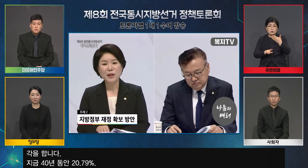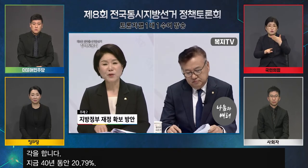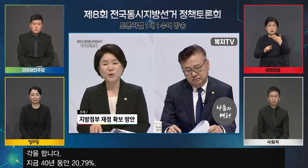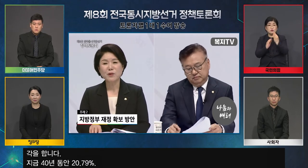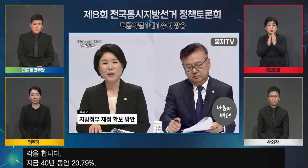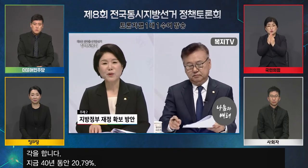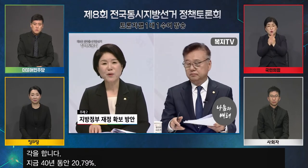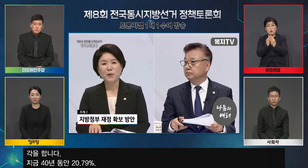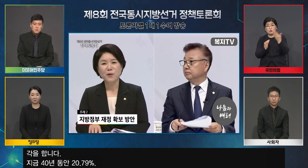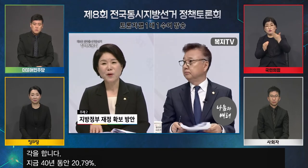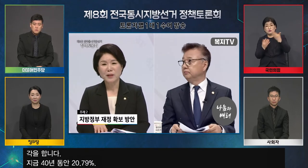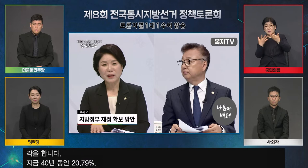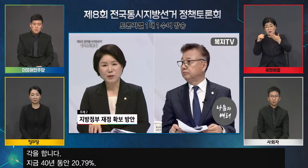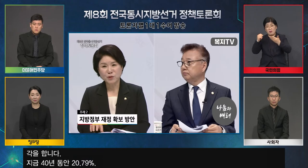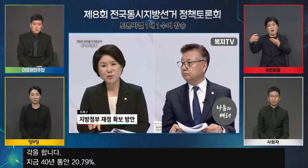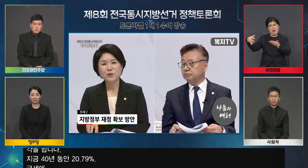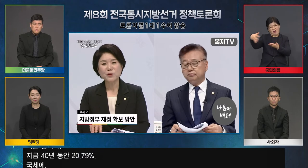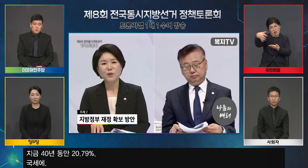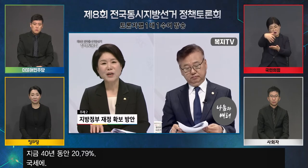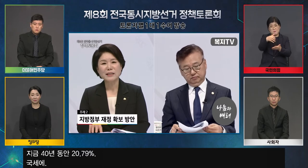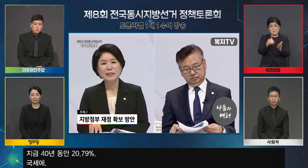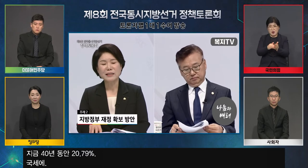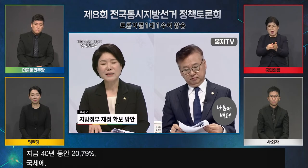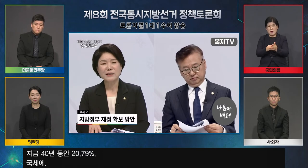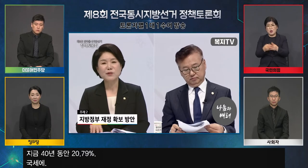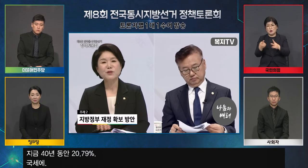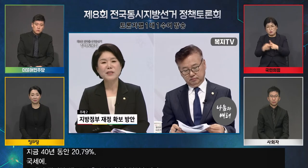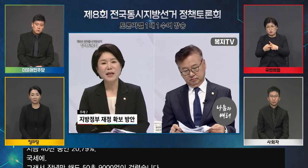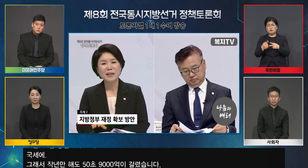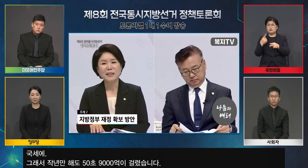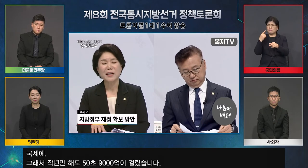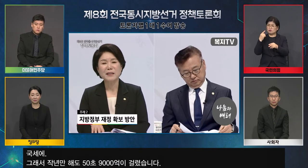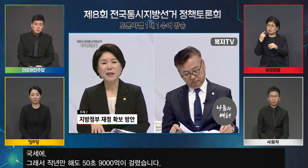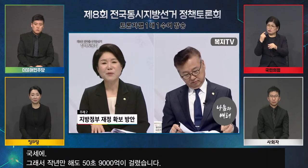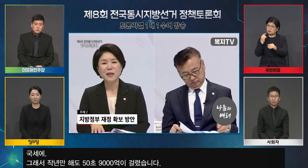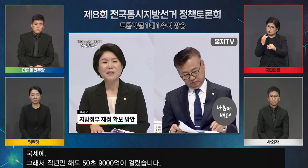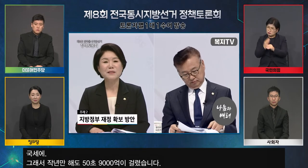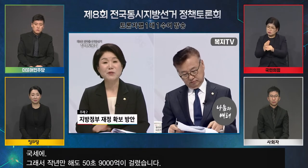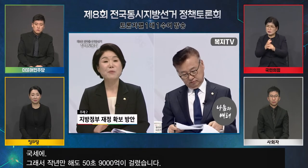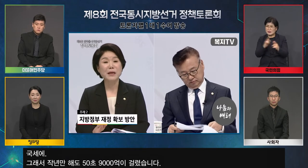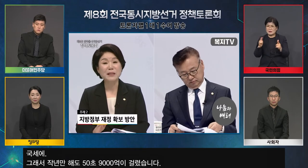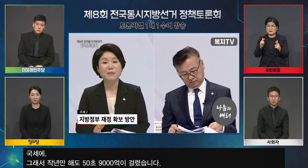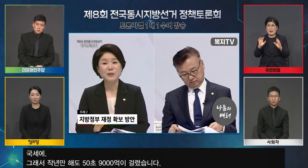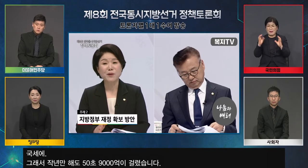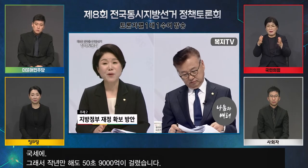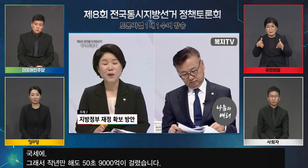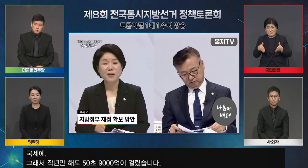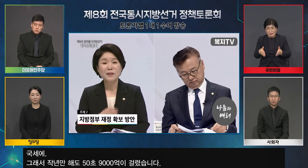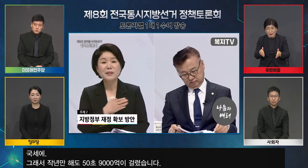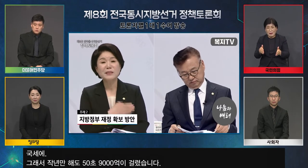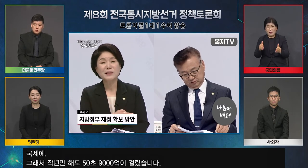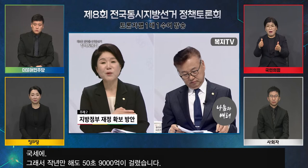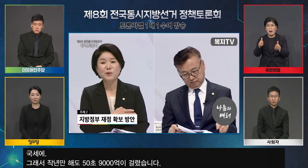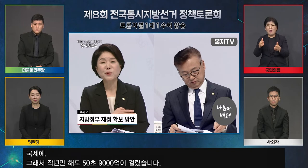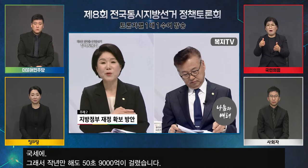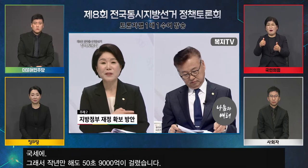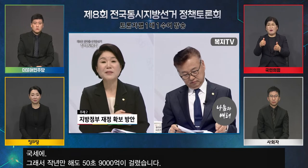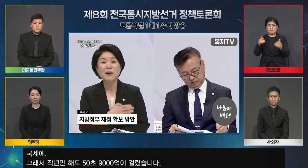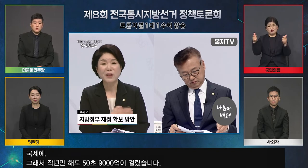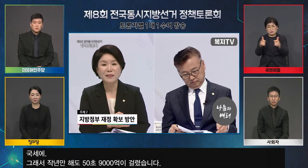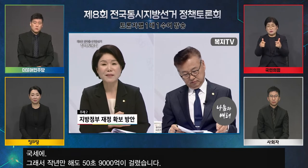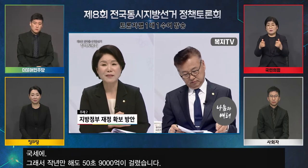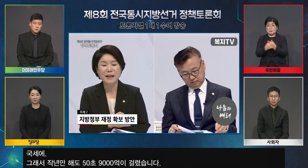초등학교, 중학교, 중등교육까지는 저출생이 되기 때문에 잉여재원이 많이 남죠. 그것을 지금